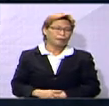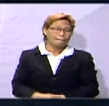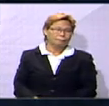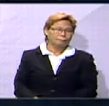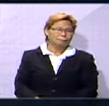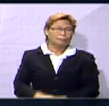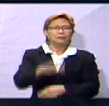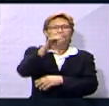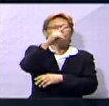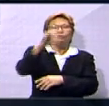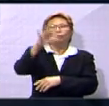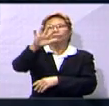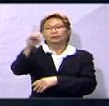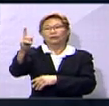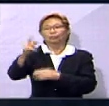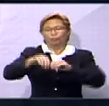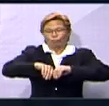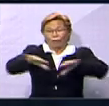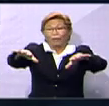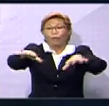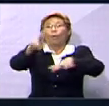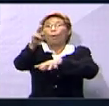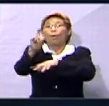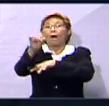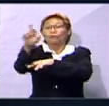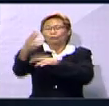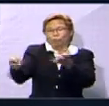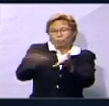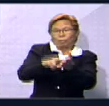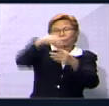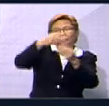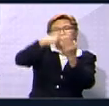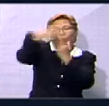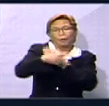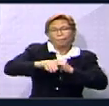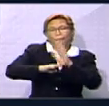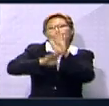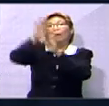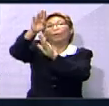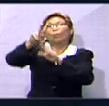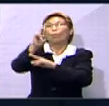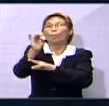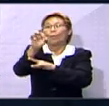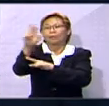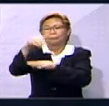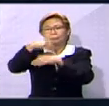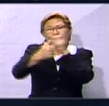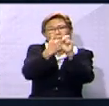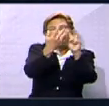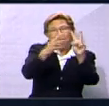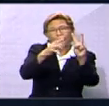151 vendor baru telah mendaftar dalam program pembangunan vendor dari tahun 2014